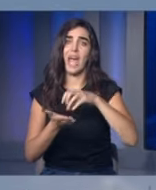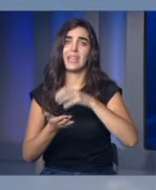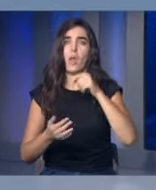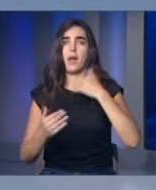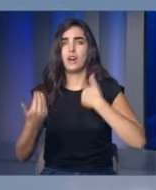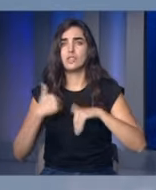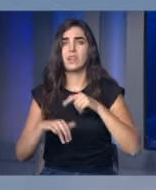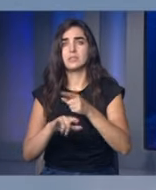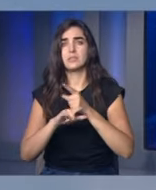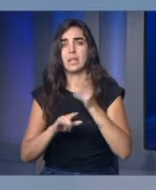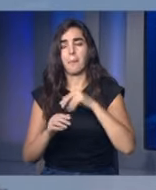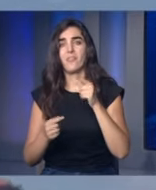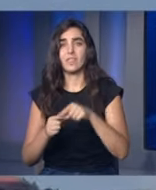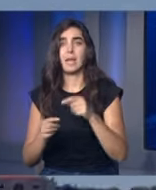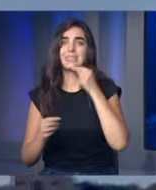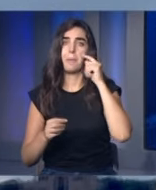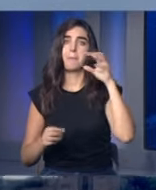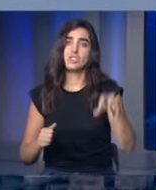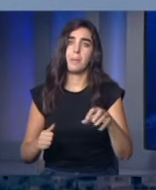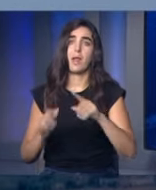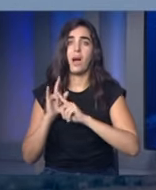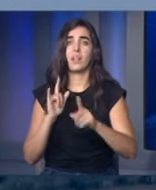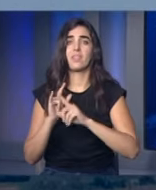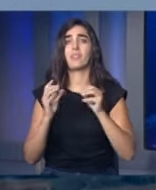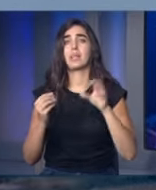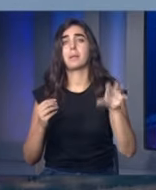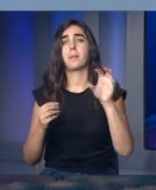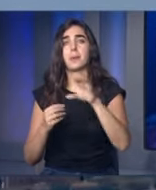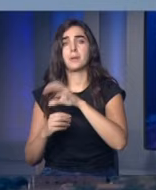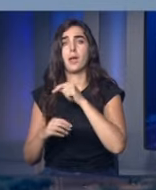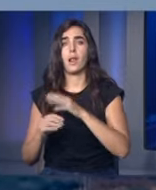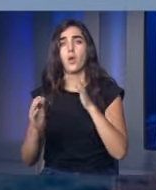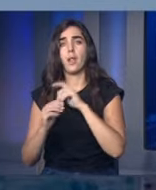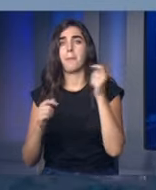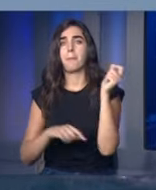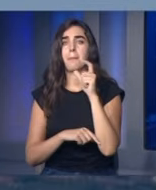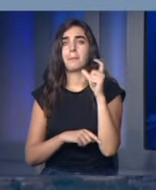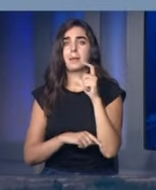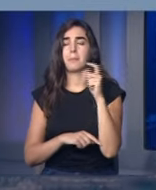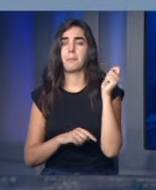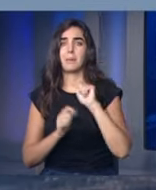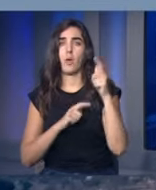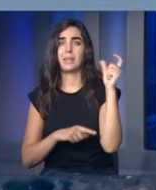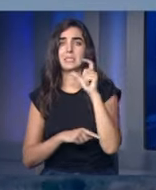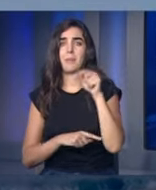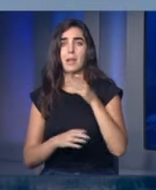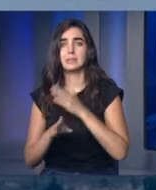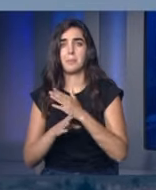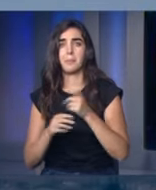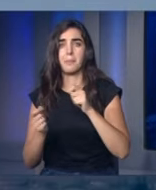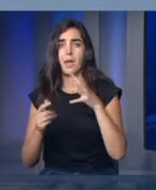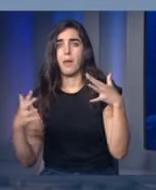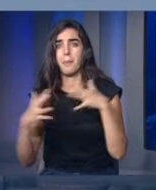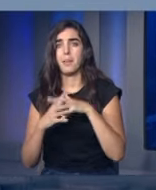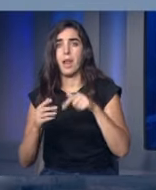وقصف مدفعي لأطراف ميس الجبل. وردا على الاعتداءات استهدف مجاهدو المقاومة الإسلامية تموضعات لقوات